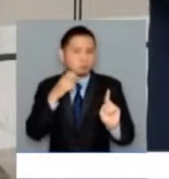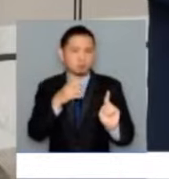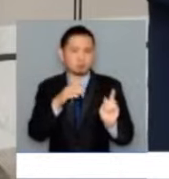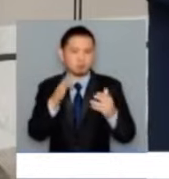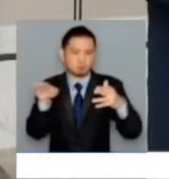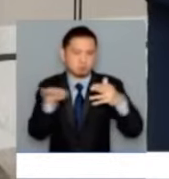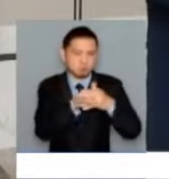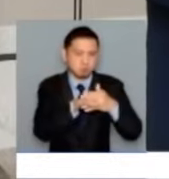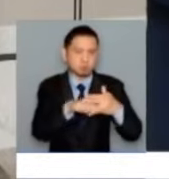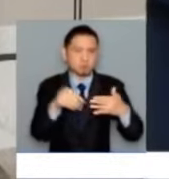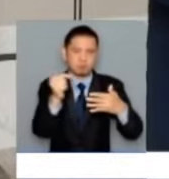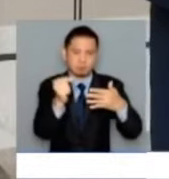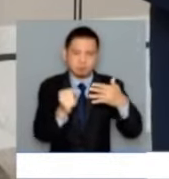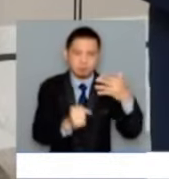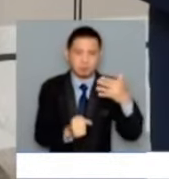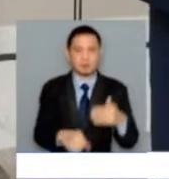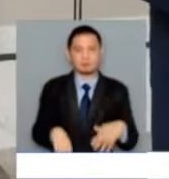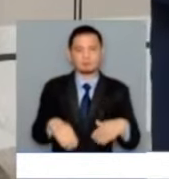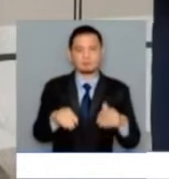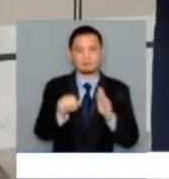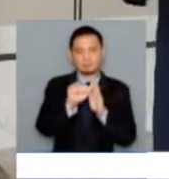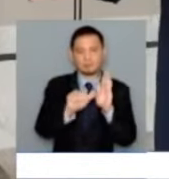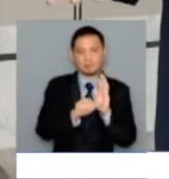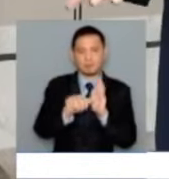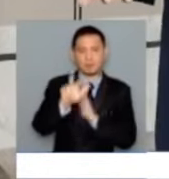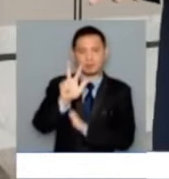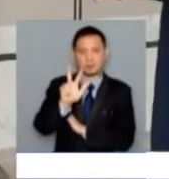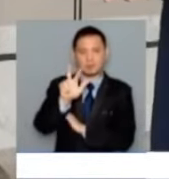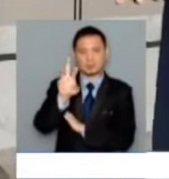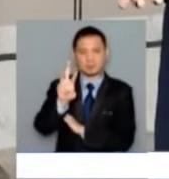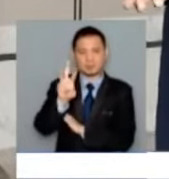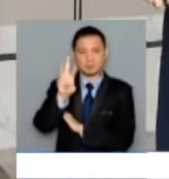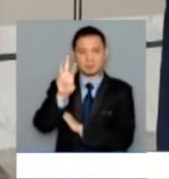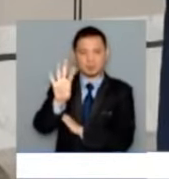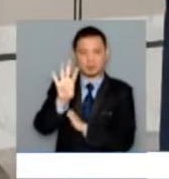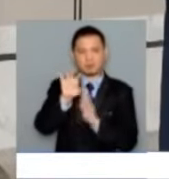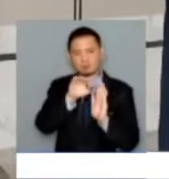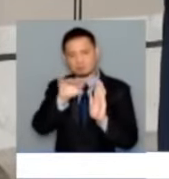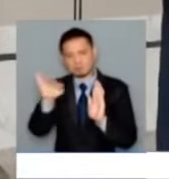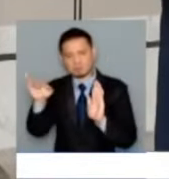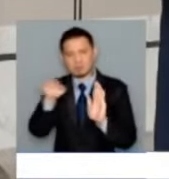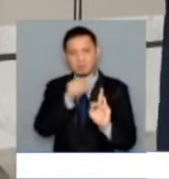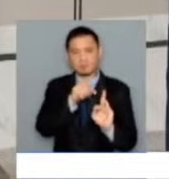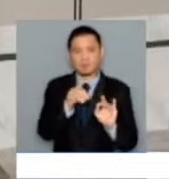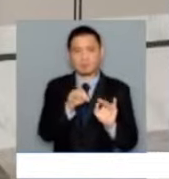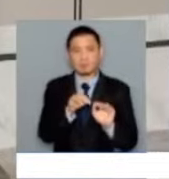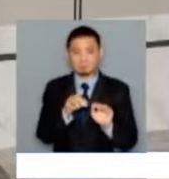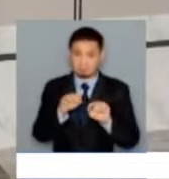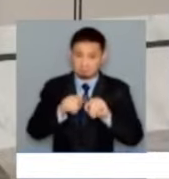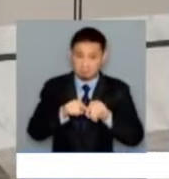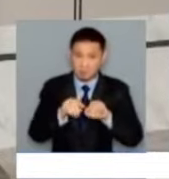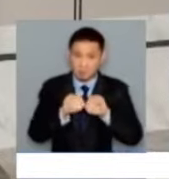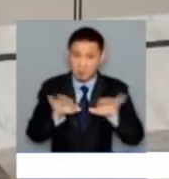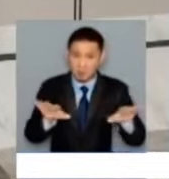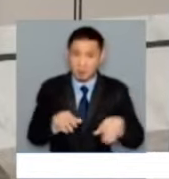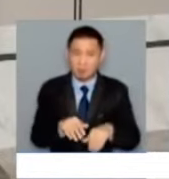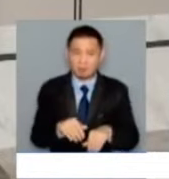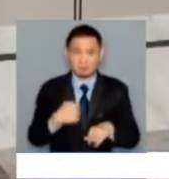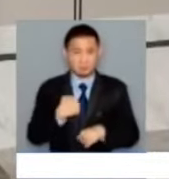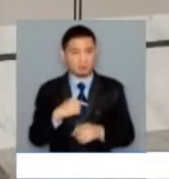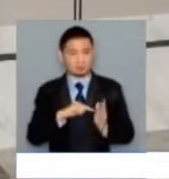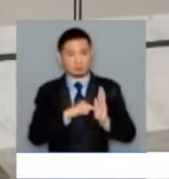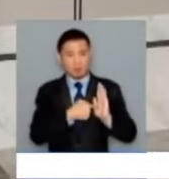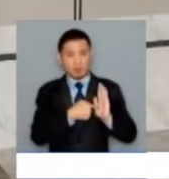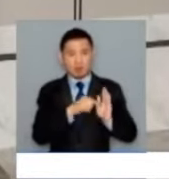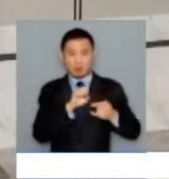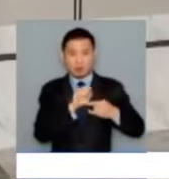Article 364 ng Revised Penal Code. So, depende kung paano na ikalat ang chismis, whether kayo ang pasimuno na nito o may